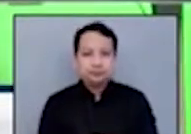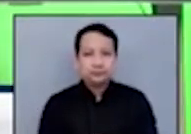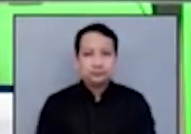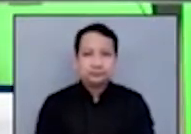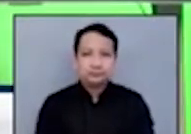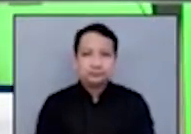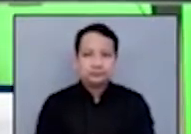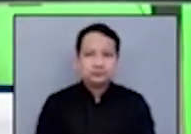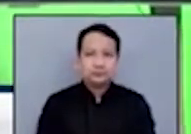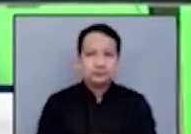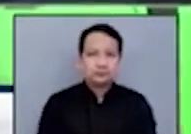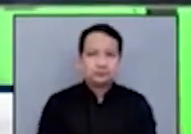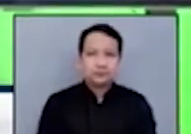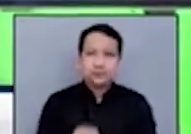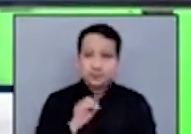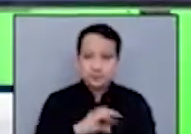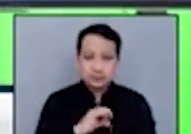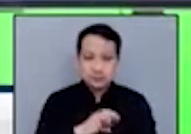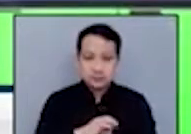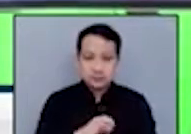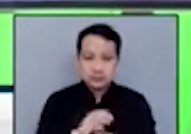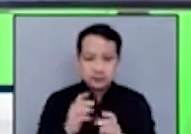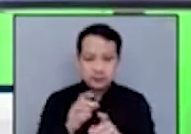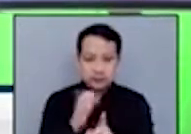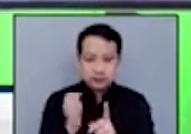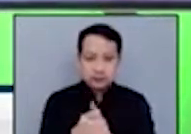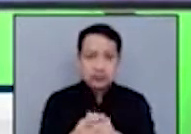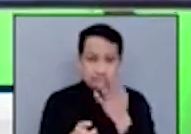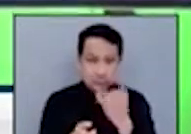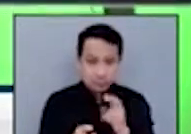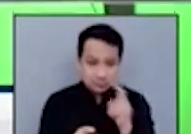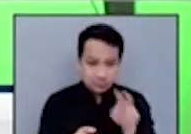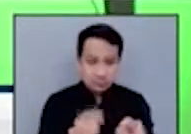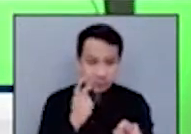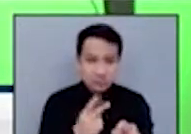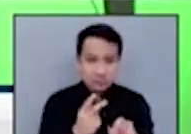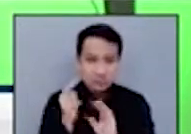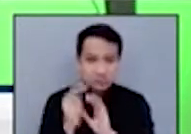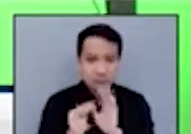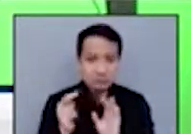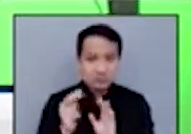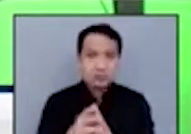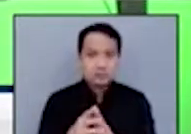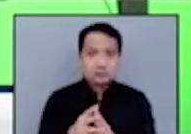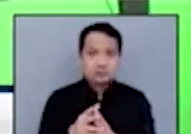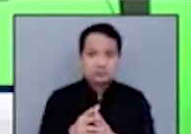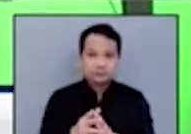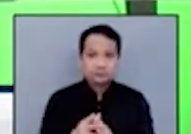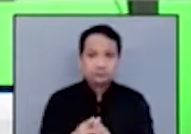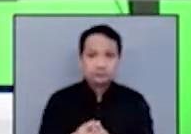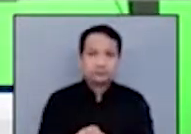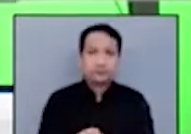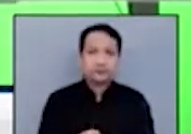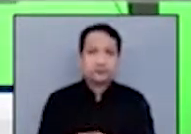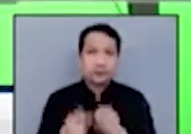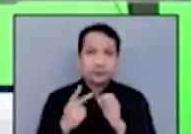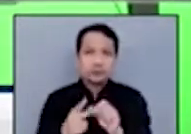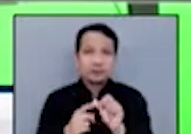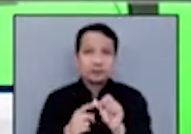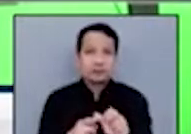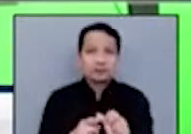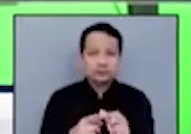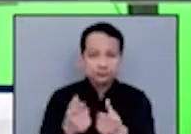sila. Ito mga ka-RSP, usually napapanood po natin to sa mga video, no? Ito yung nakakatakot na ginagawa ng mga praying mantis,